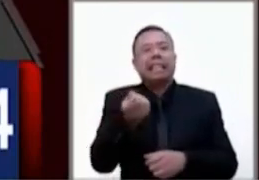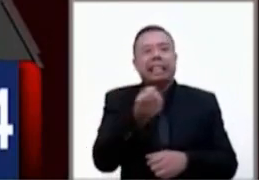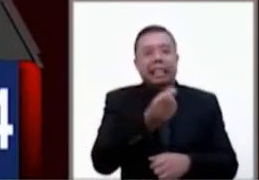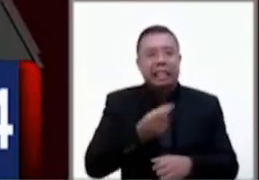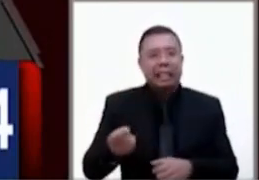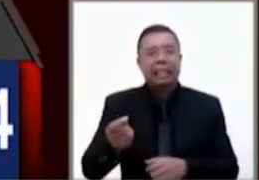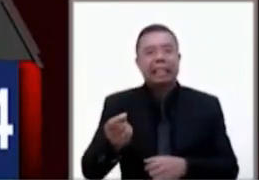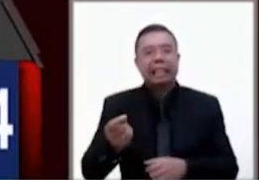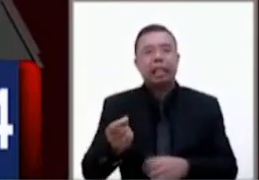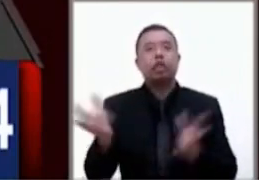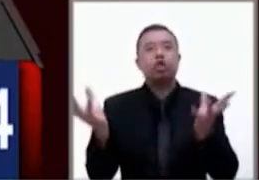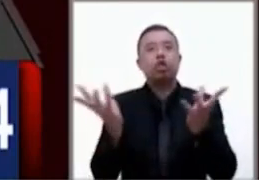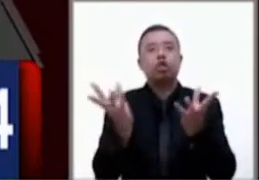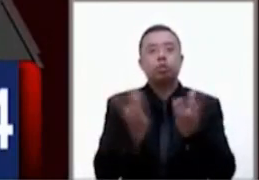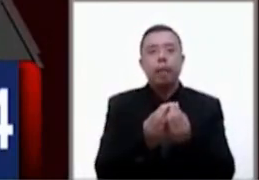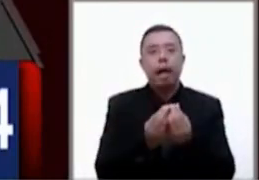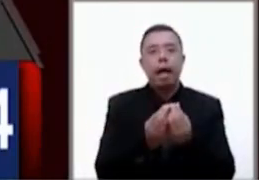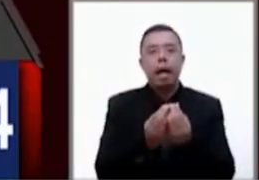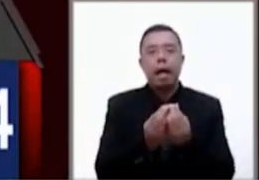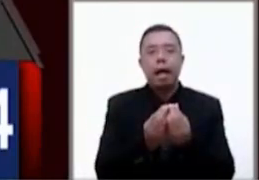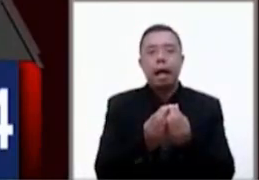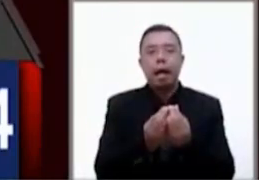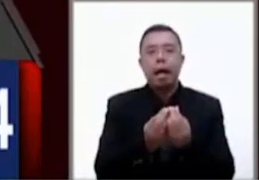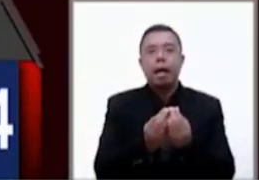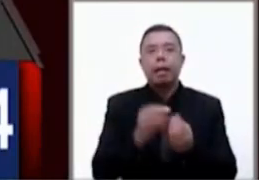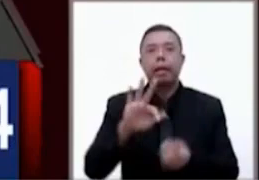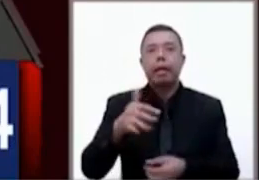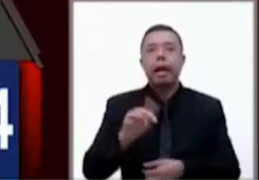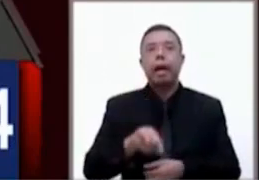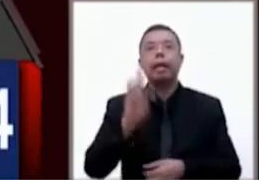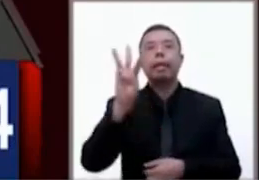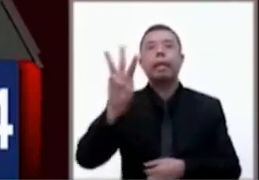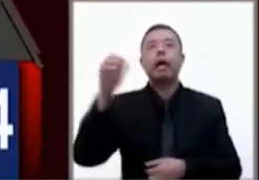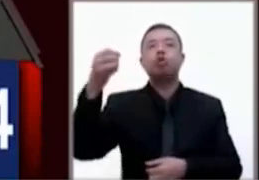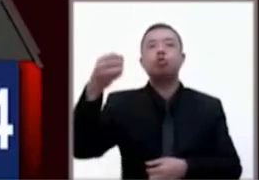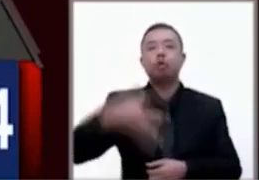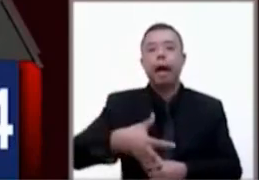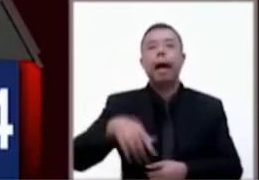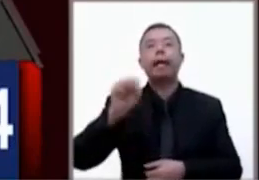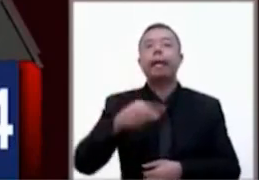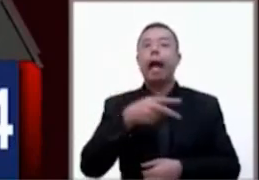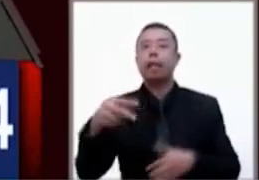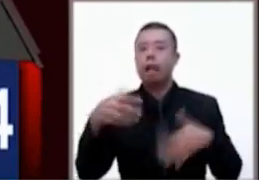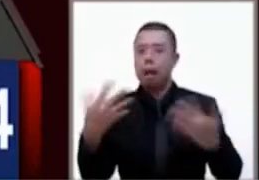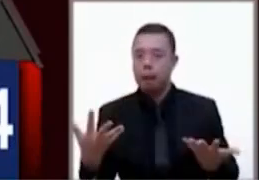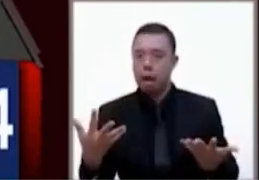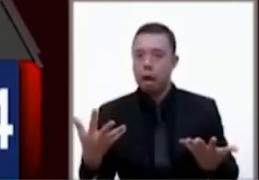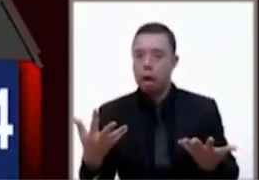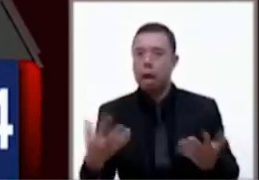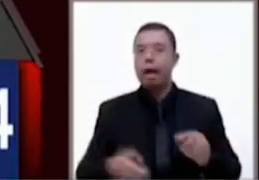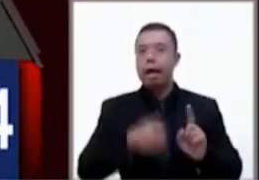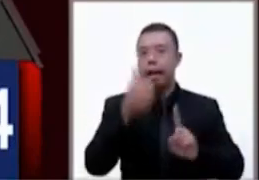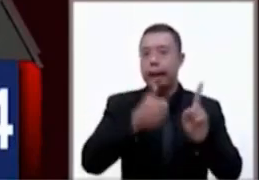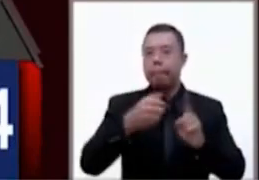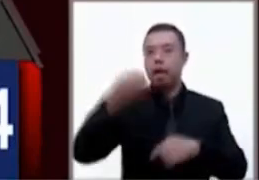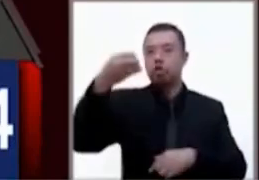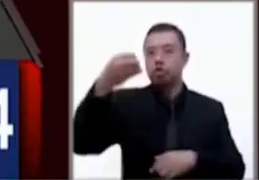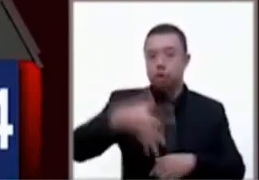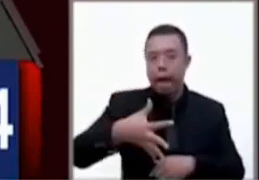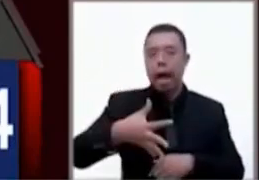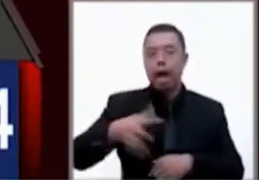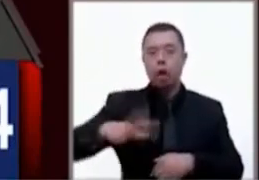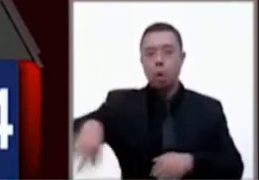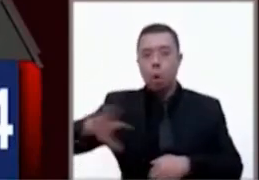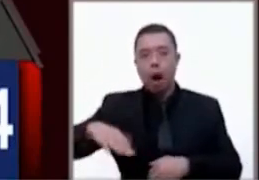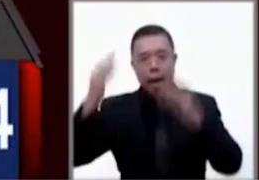tangga petani gurem berjumlah hampir 3 juta. Ini artinya 16 juta